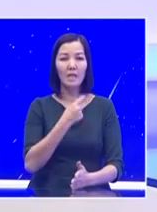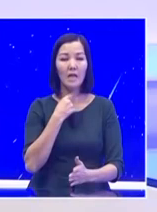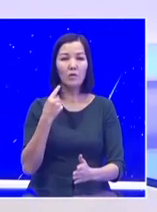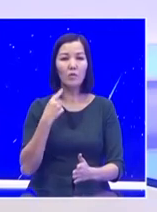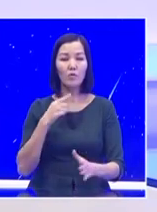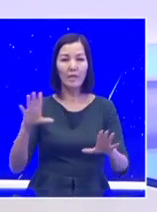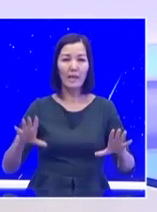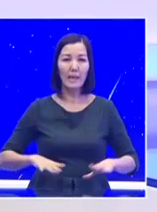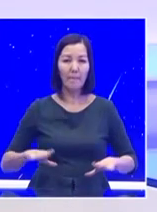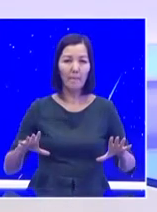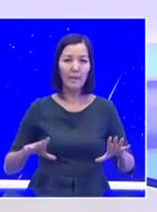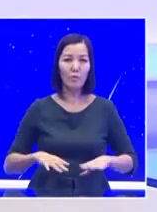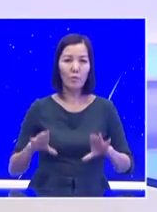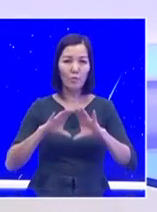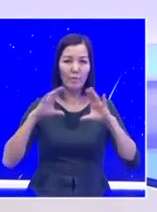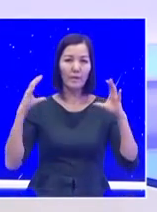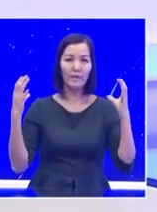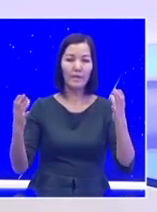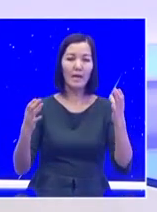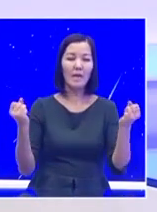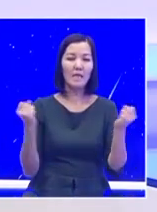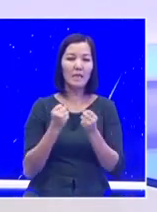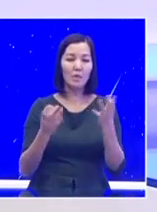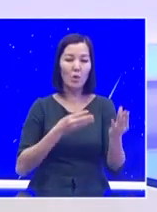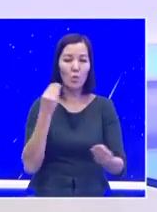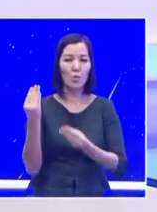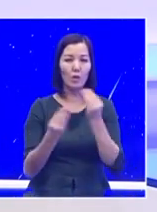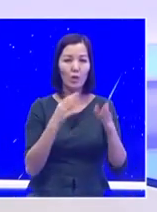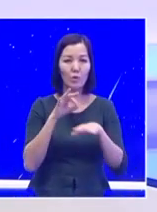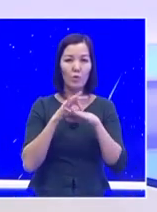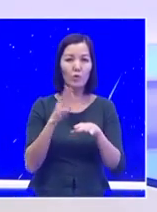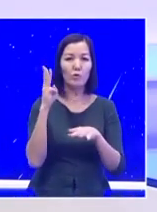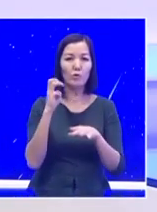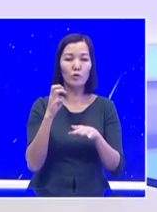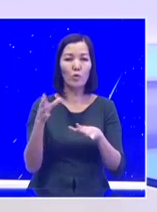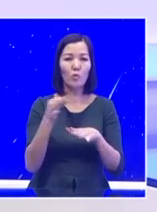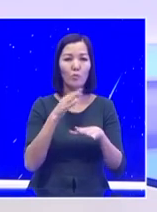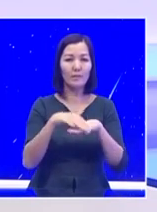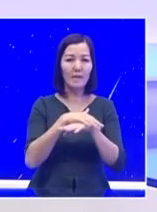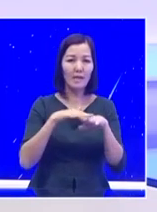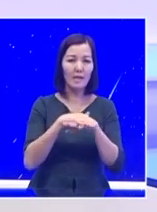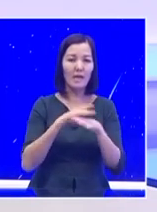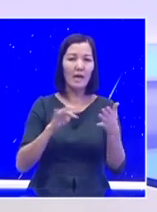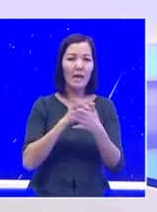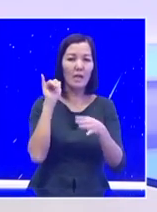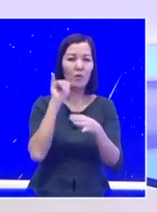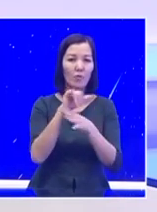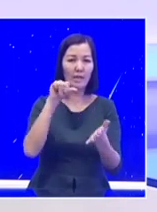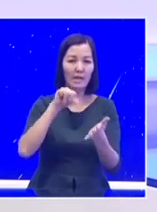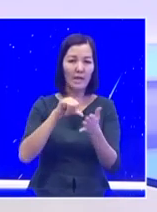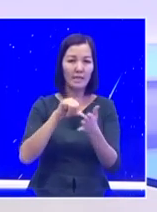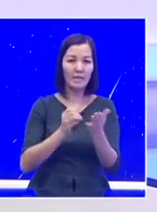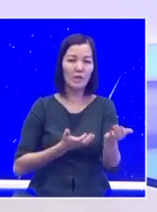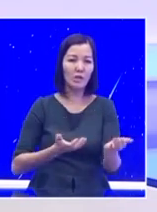Талдықорған ипподромында қысқы спартакиада ойындары ұйымдастырылды. Оған 300-ге жуық облыс орталығының тұрғындары мен қала қонақтары қатысты.